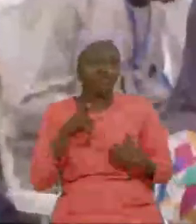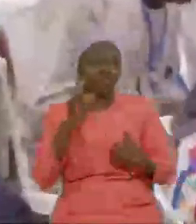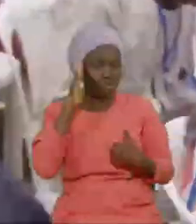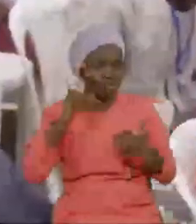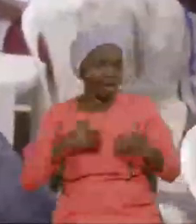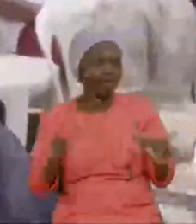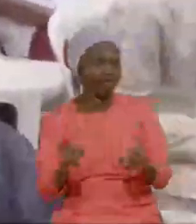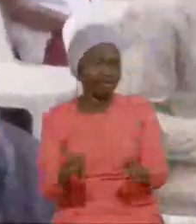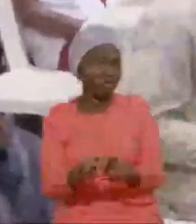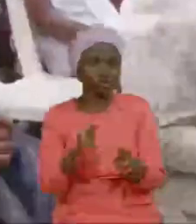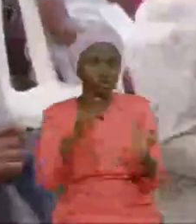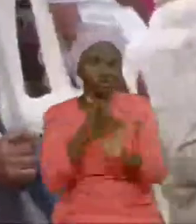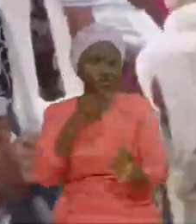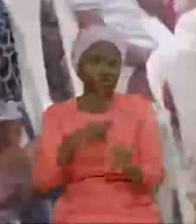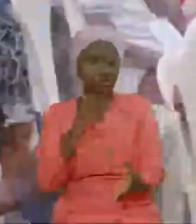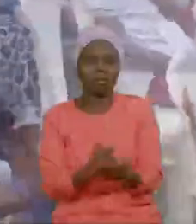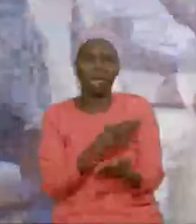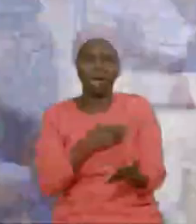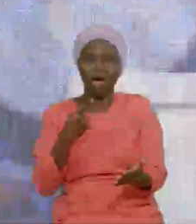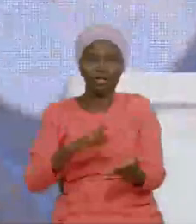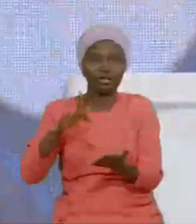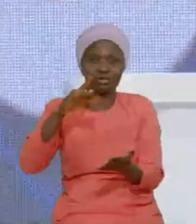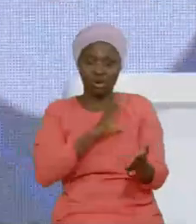Les bons objectifs que j'ai, tu les